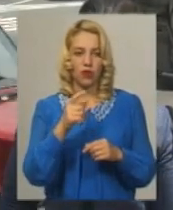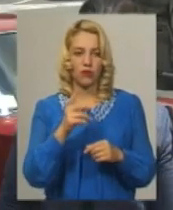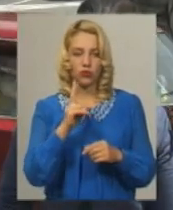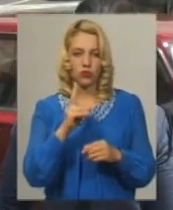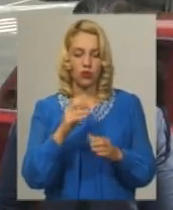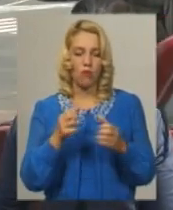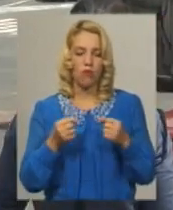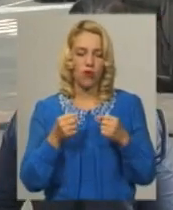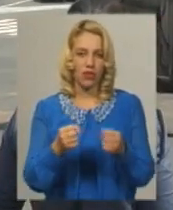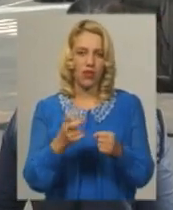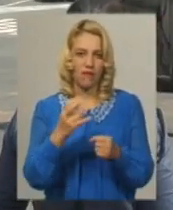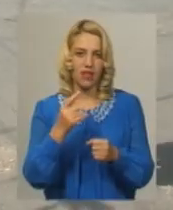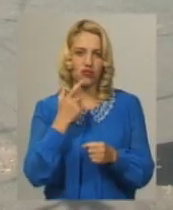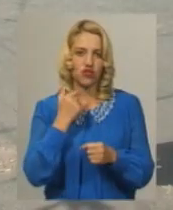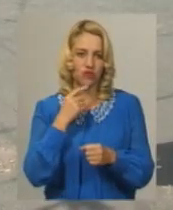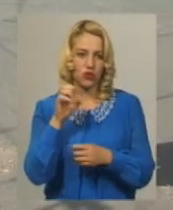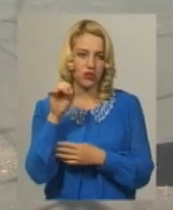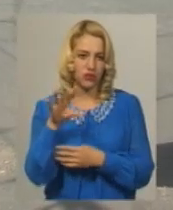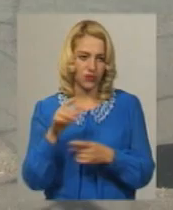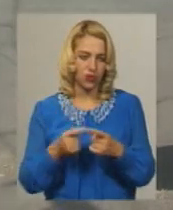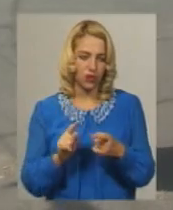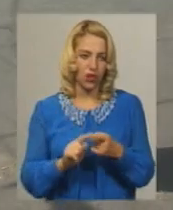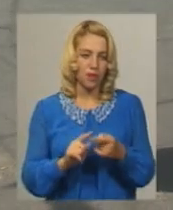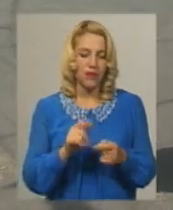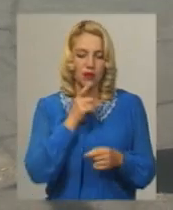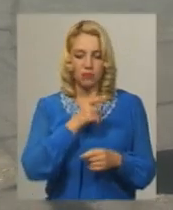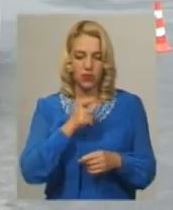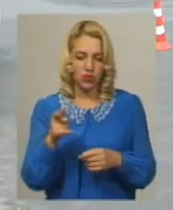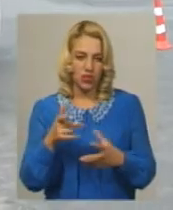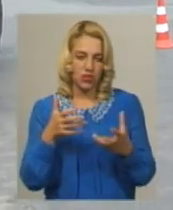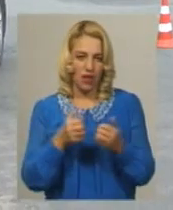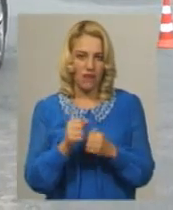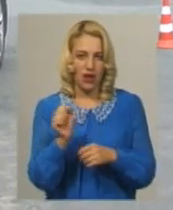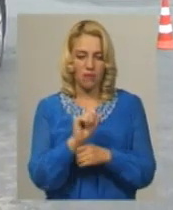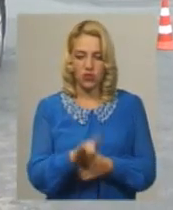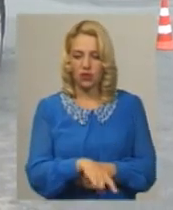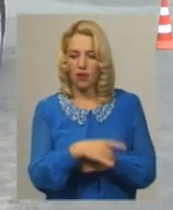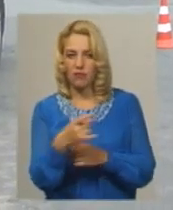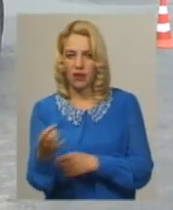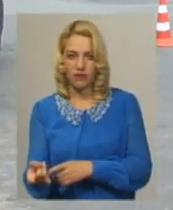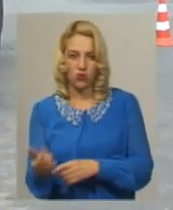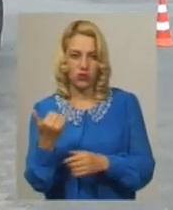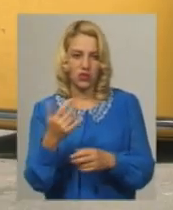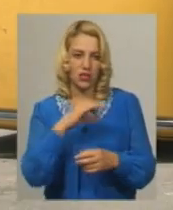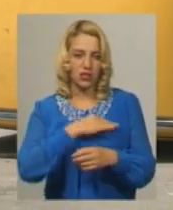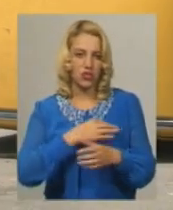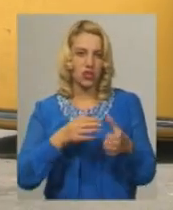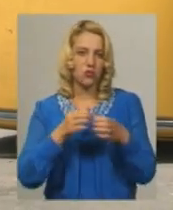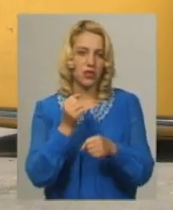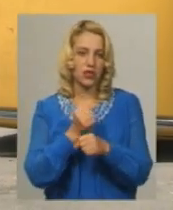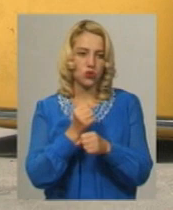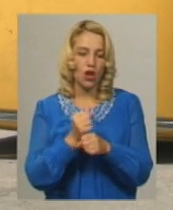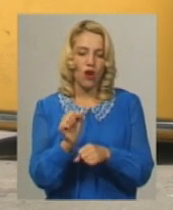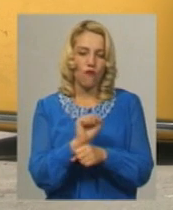червоне світло, внаслідок чого сталося ДТП. Під час зіткнення машина перевернулась. Наразі на місці аварії працює слідча група. Водіїв та пасажирів автівок